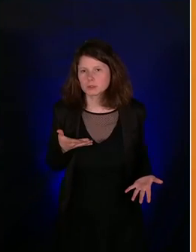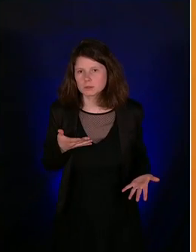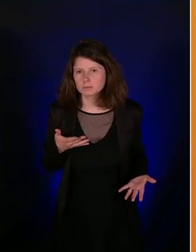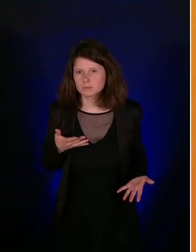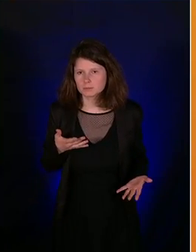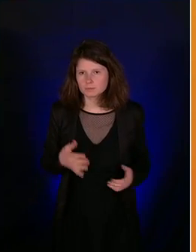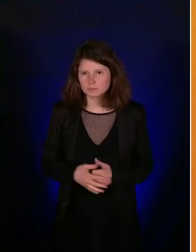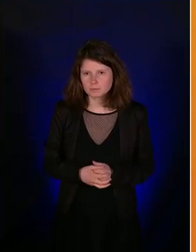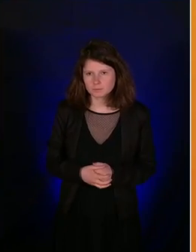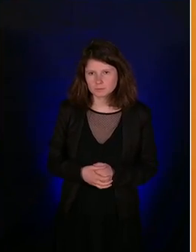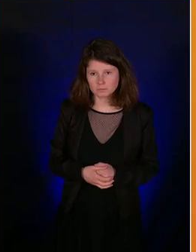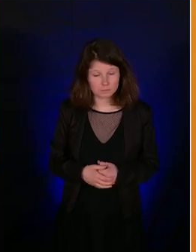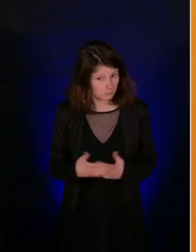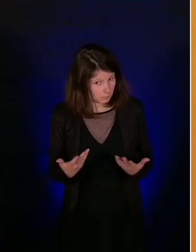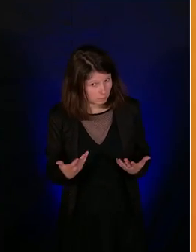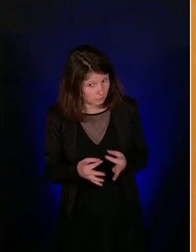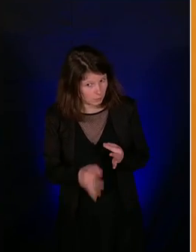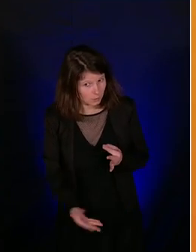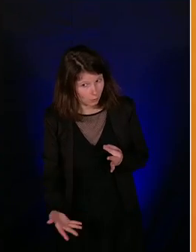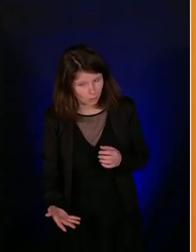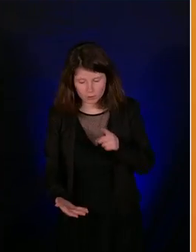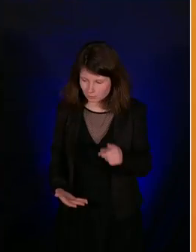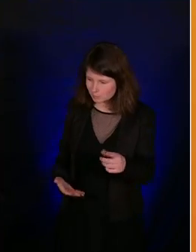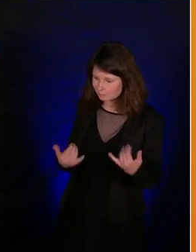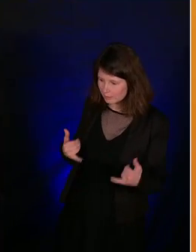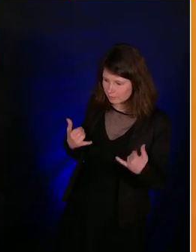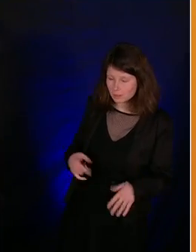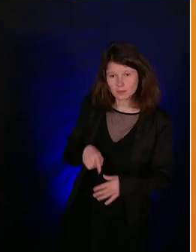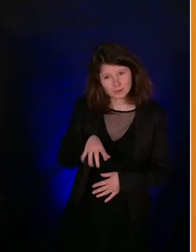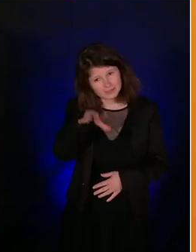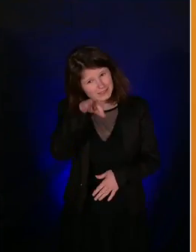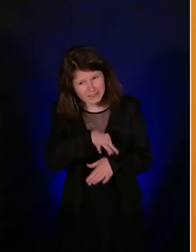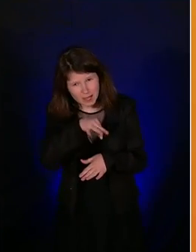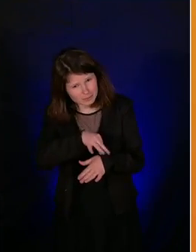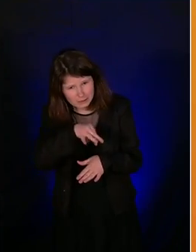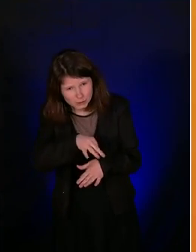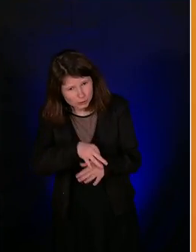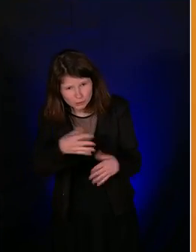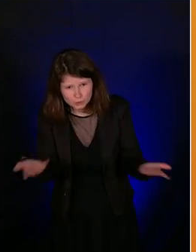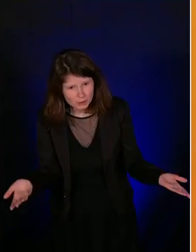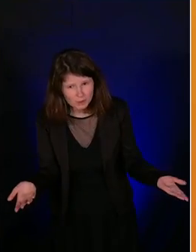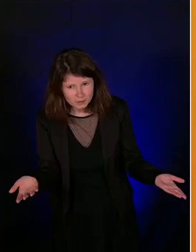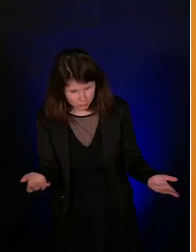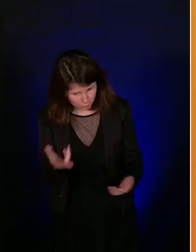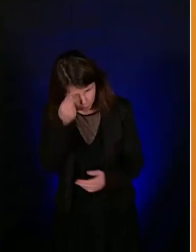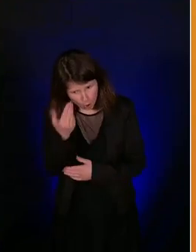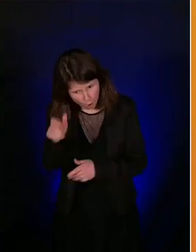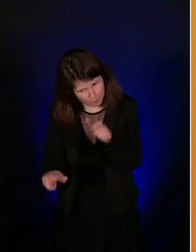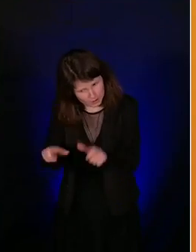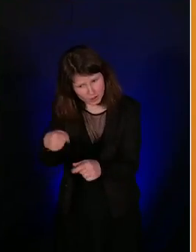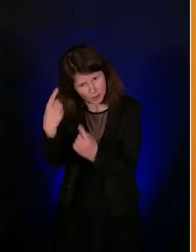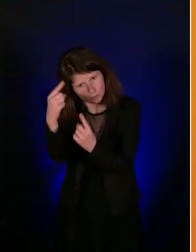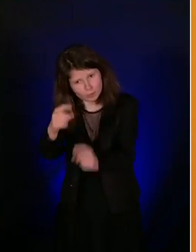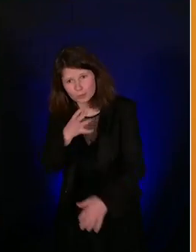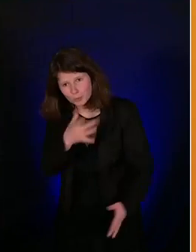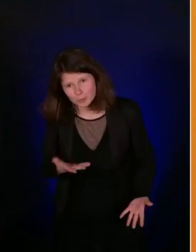donc donc laisse-moi finir mon camarade s'il te plaît non mais ça fait ça fait 5 minutes que tu finis tu tu comprends qu'il y a d'autres qui pourront pas défendre leur